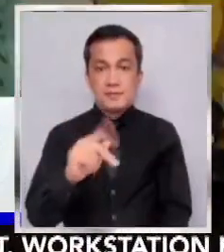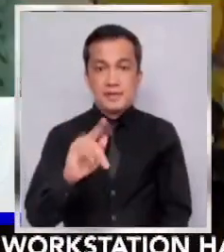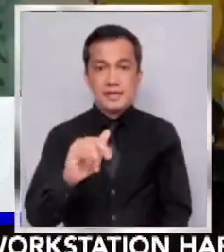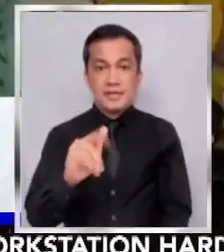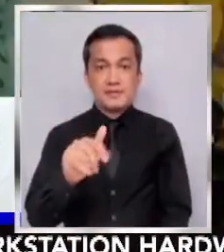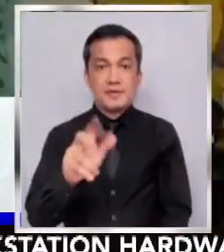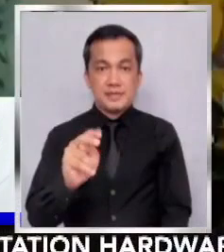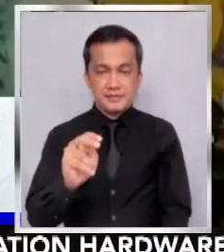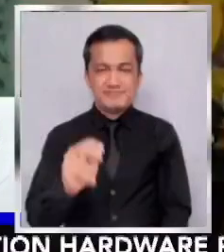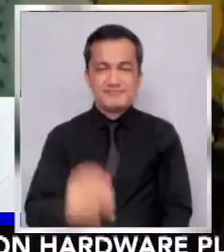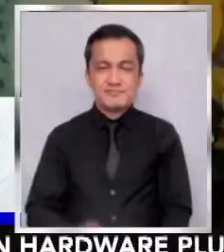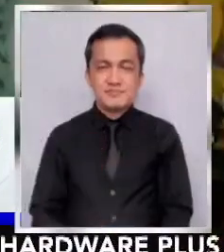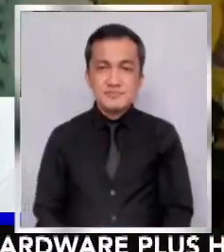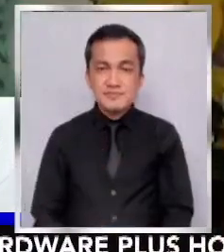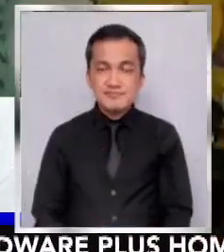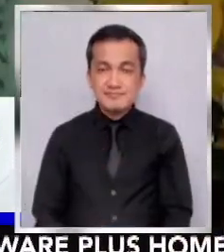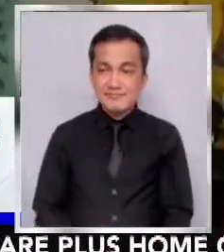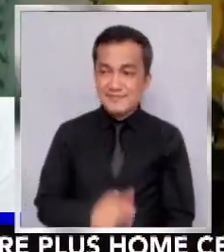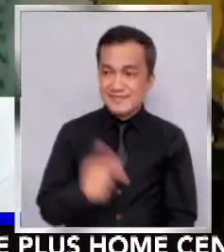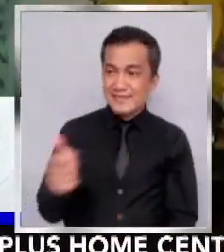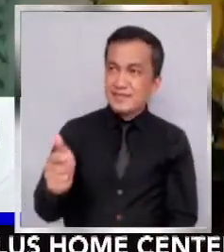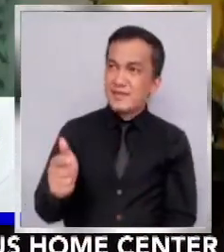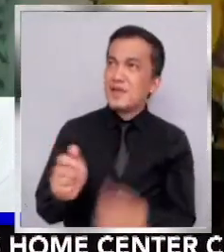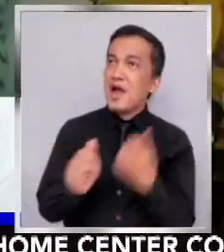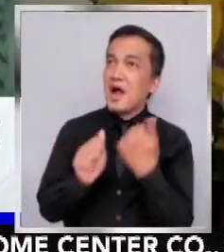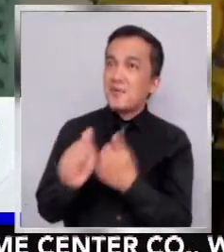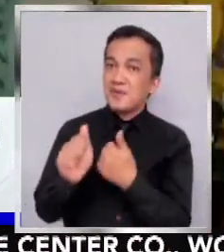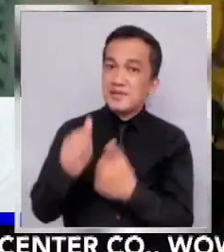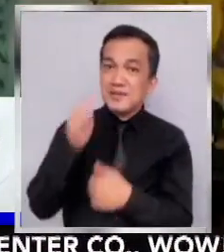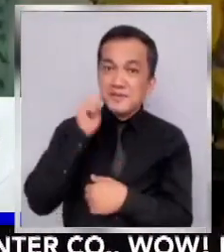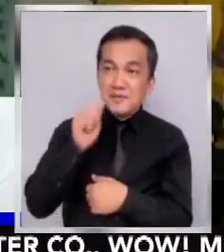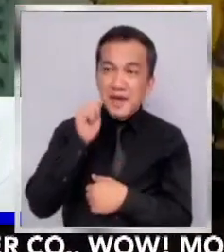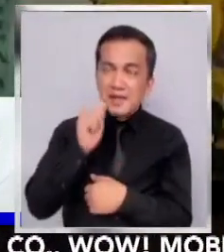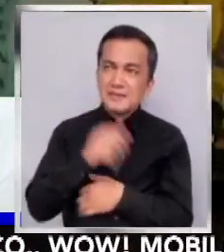nga habuli ng mga babae, so